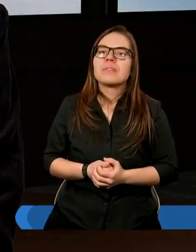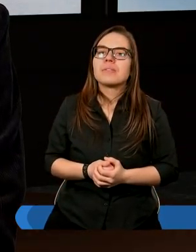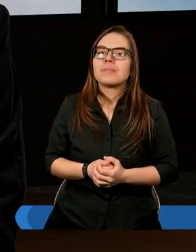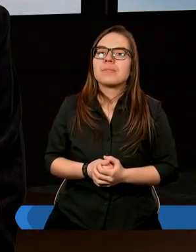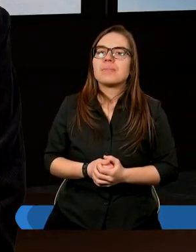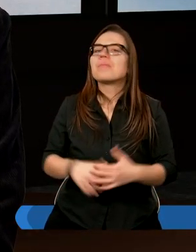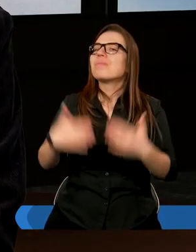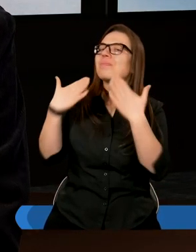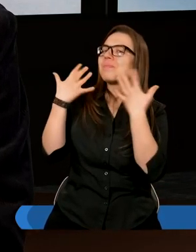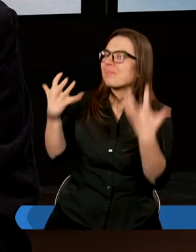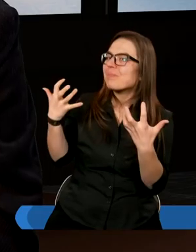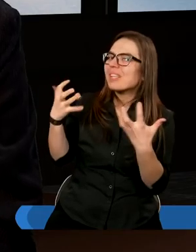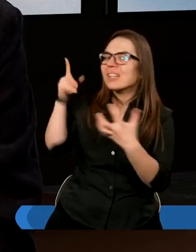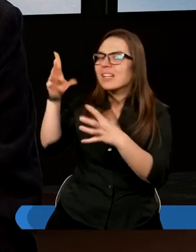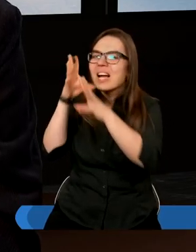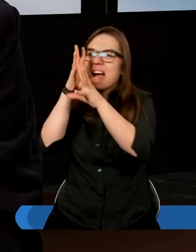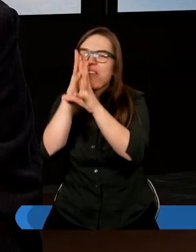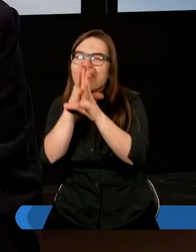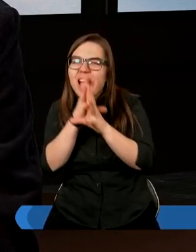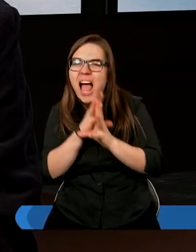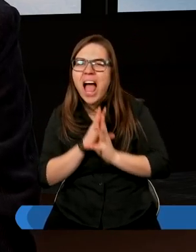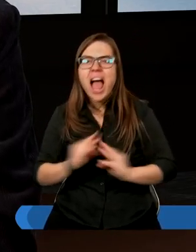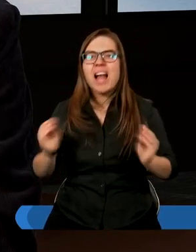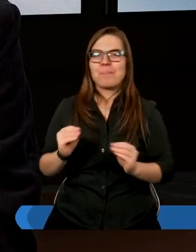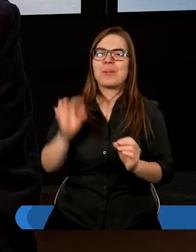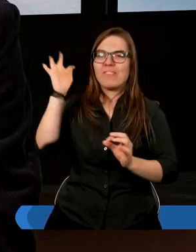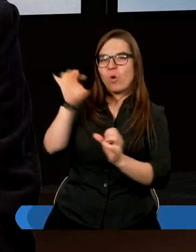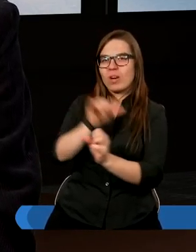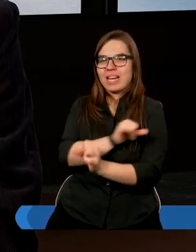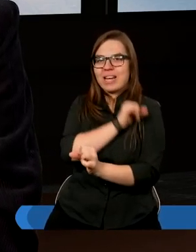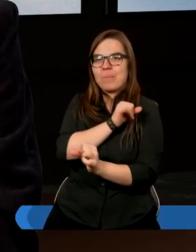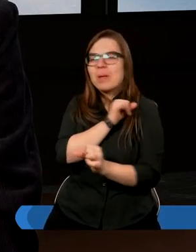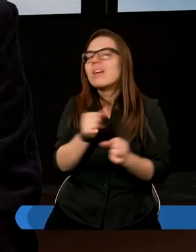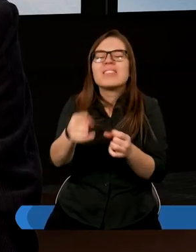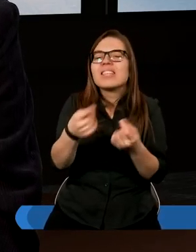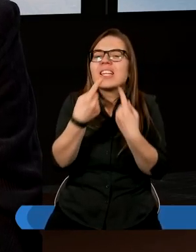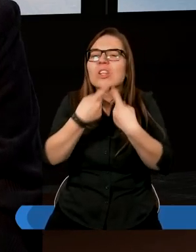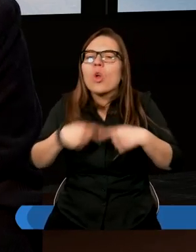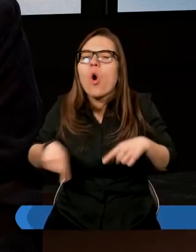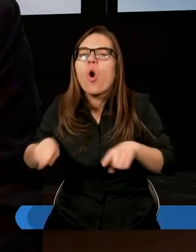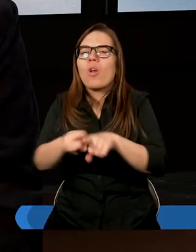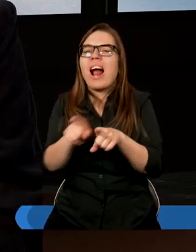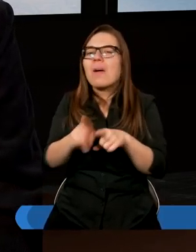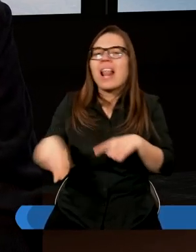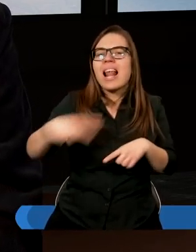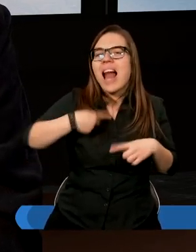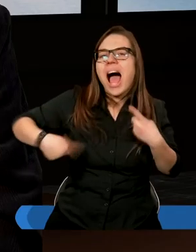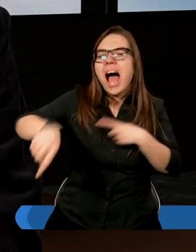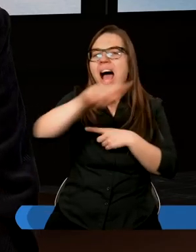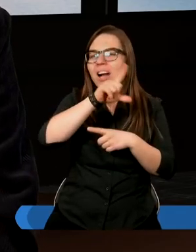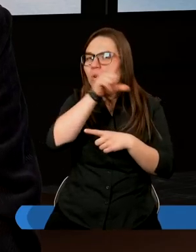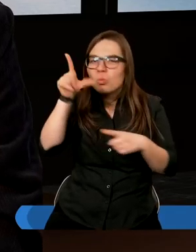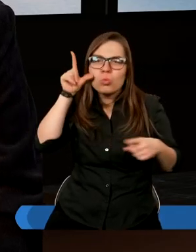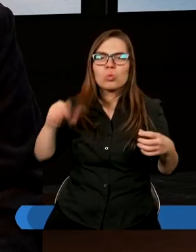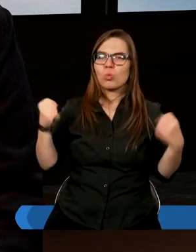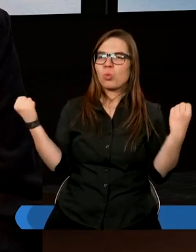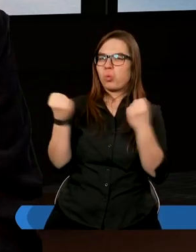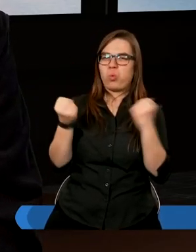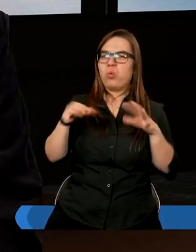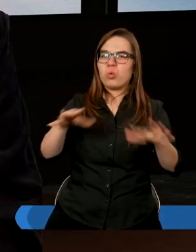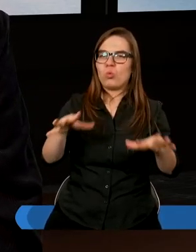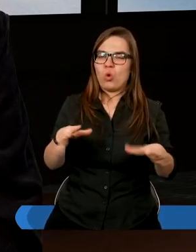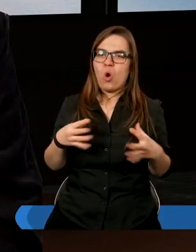chcemy Cię uwielbić za to czego dokonałeś dla zbawienia całej ludzkości ale